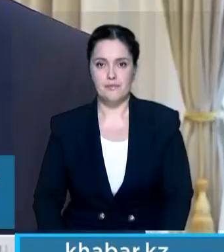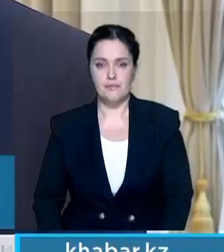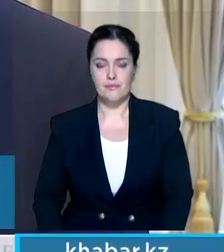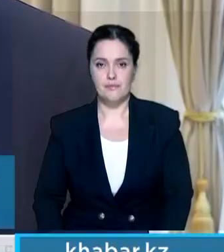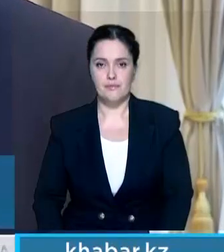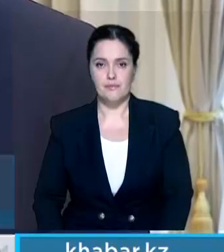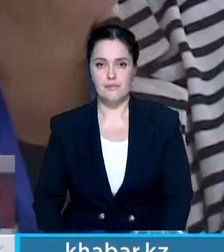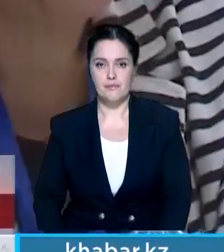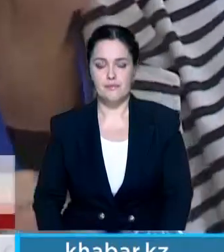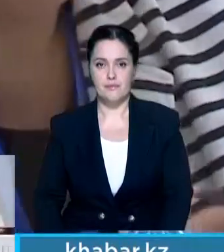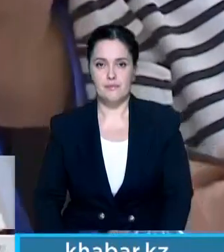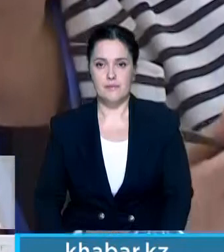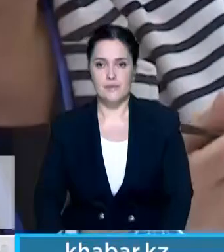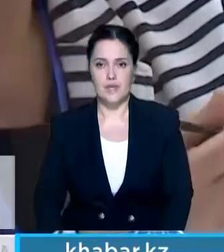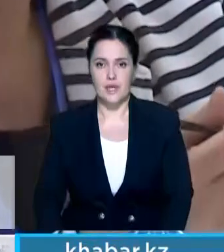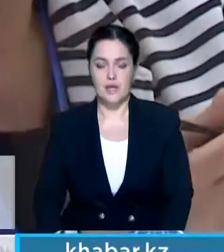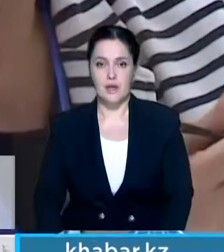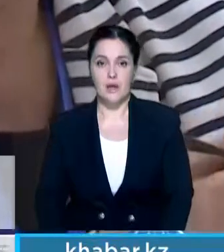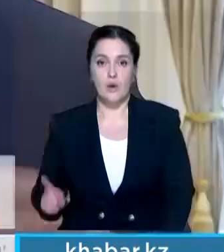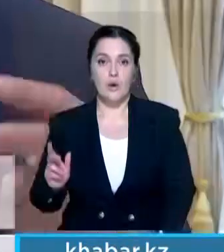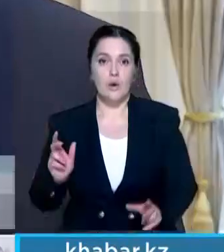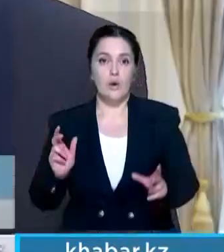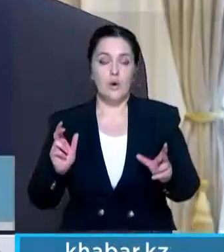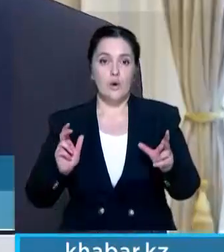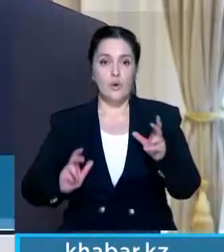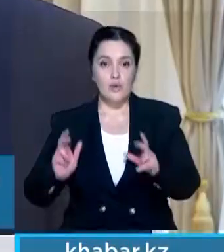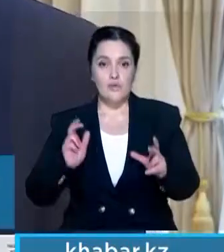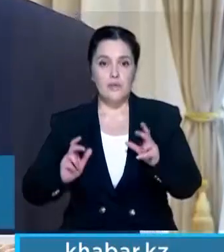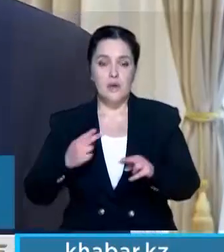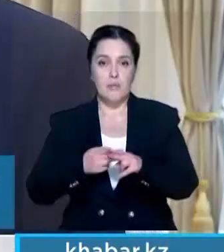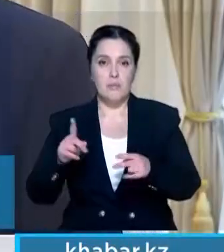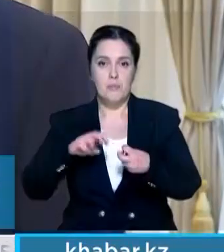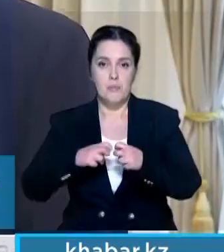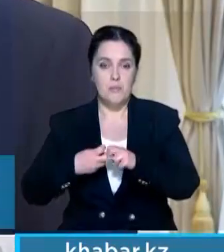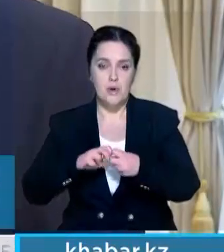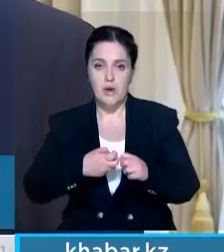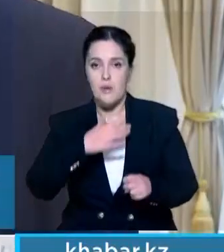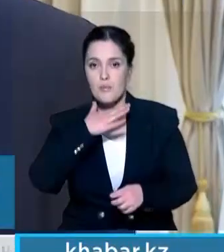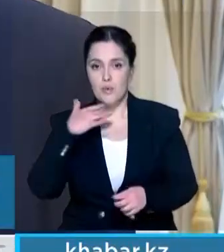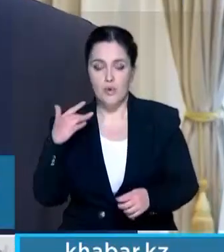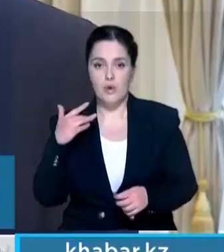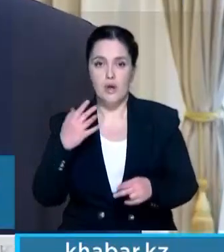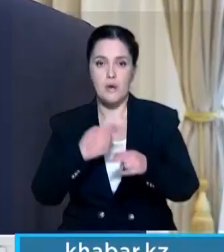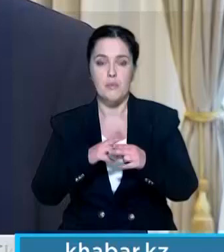Университеты Казахстана должны шагать ногу со временем. Мы должны глубже изучать наши проблемы. И цифровые технологии, когда